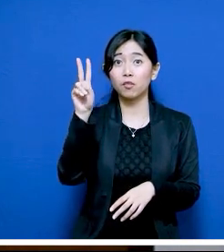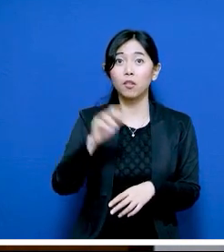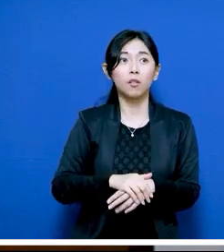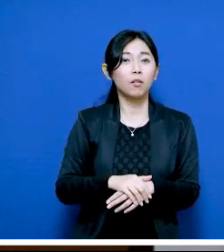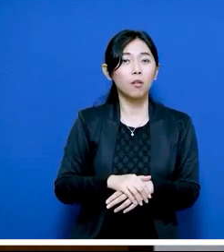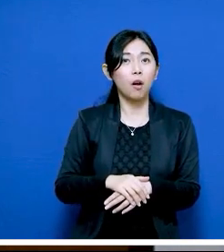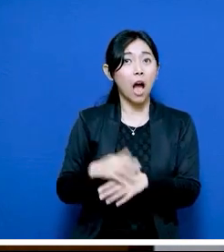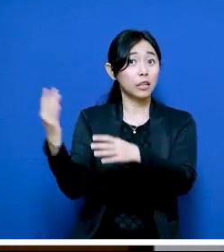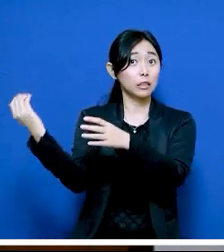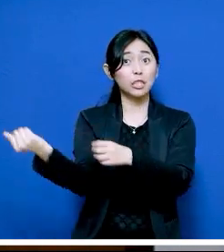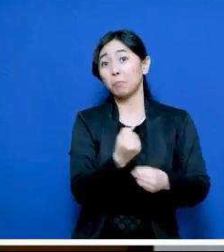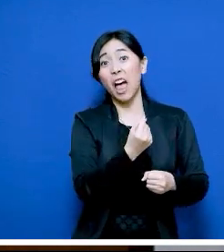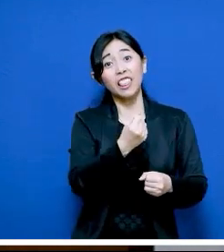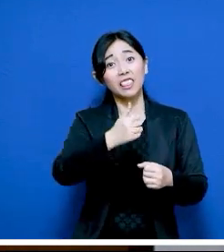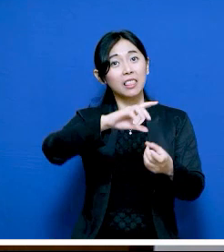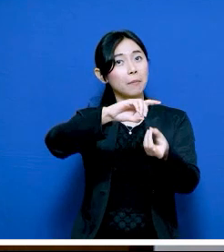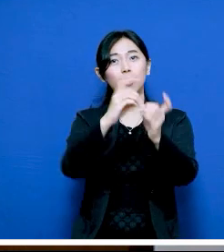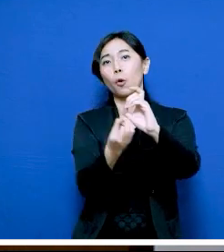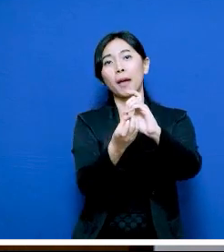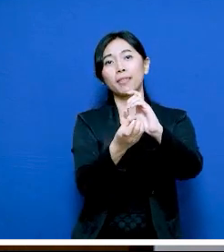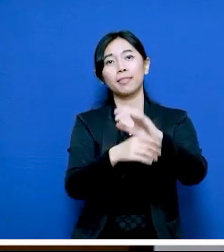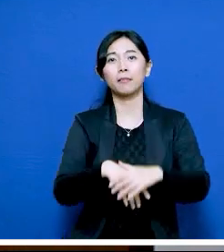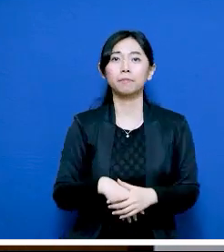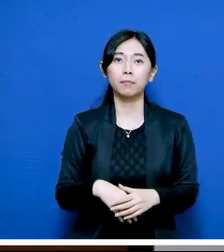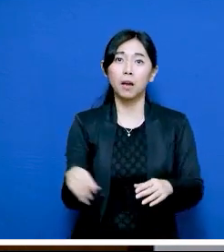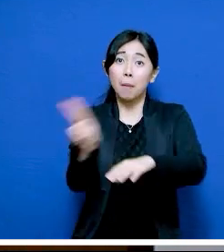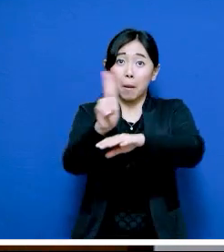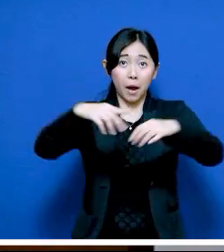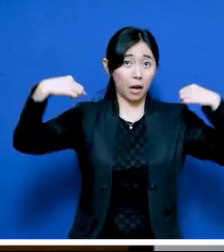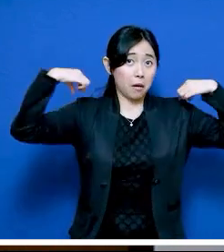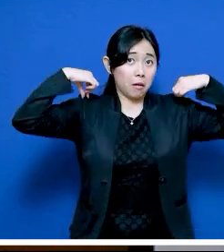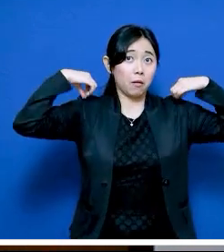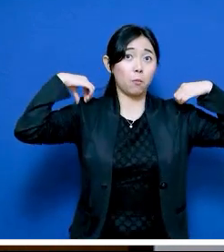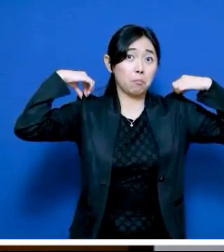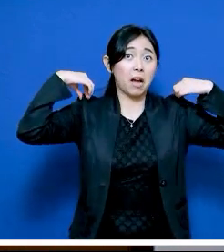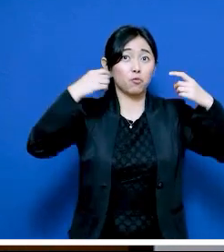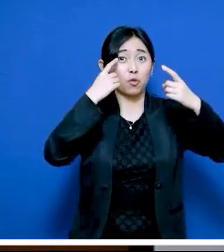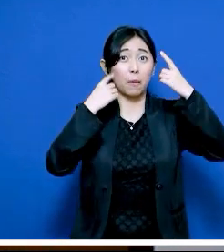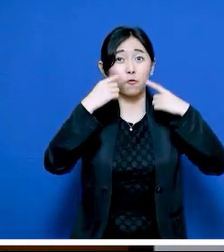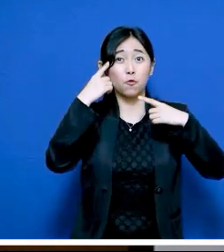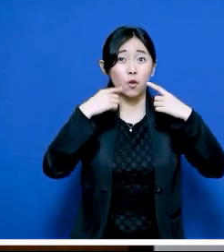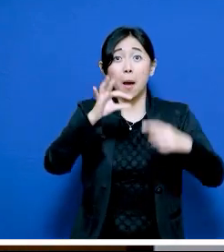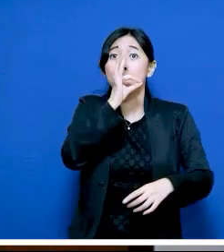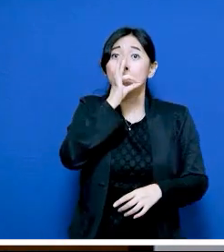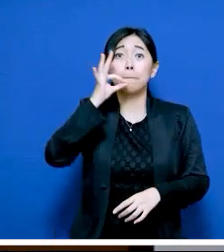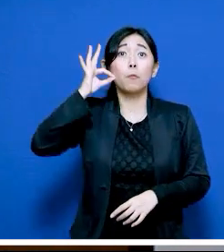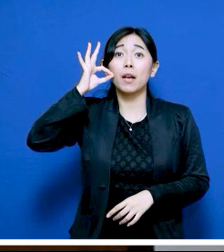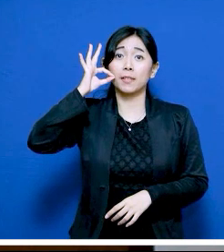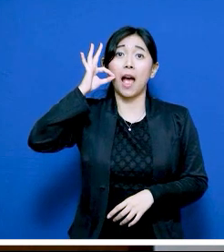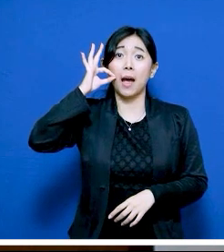segera menyatakan pertobatan, mengenakan kain kabung, berpuasa sebagai